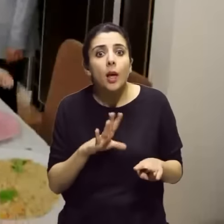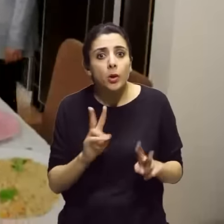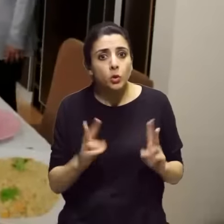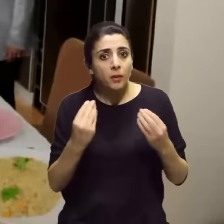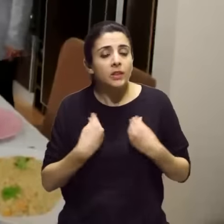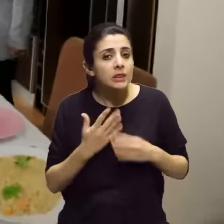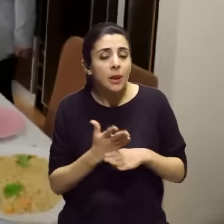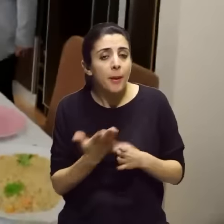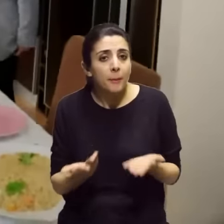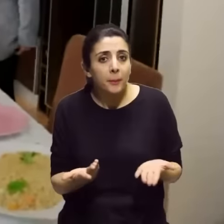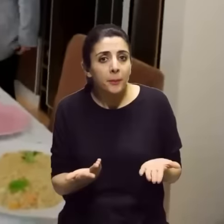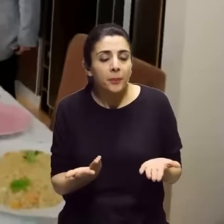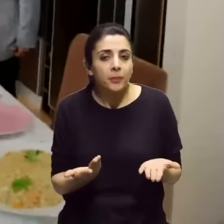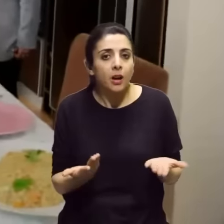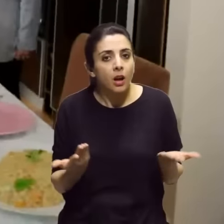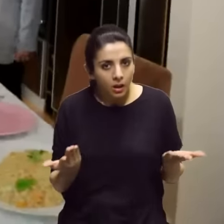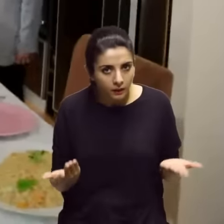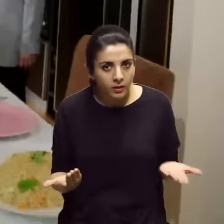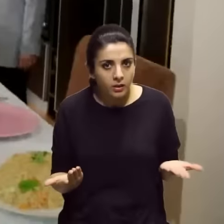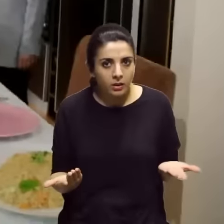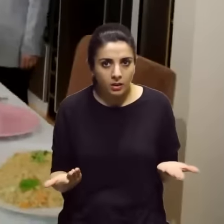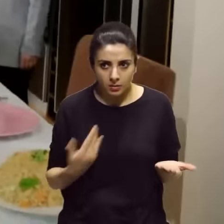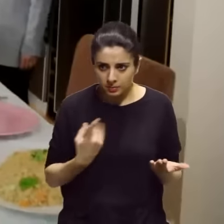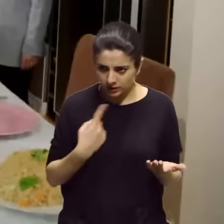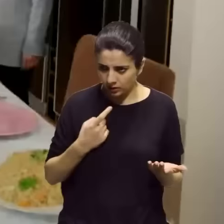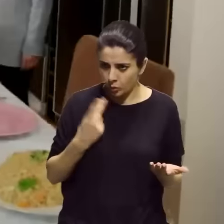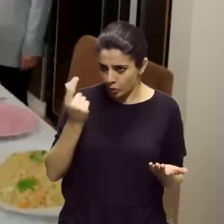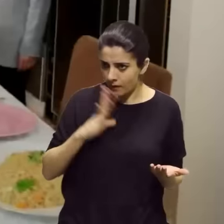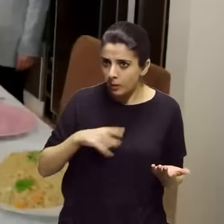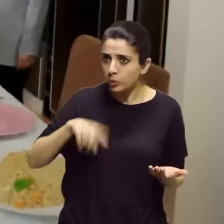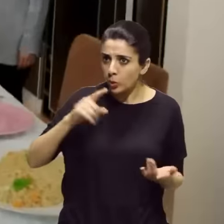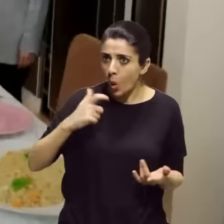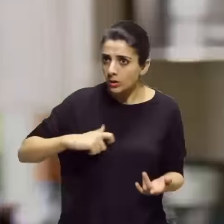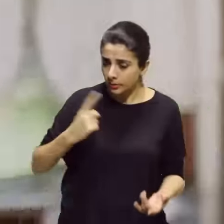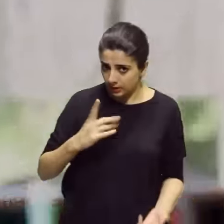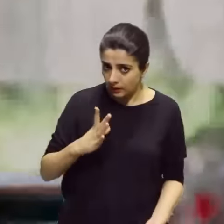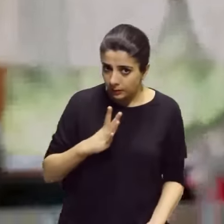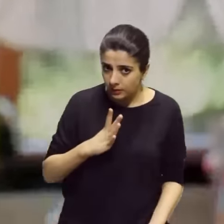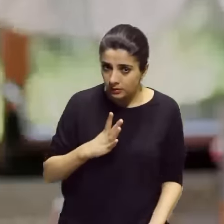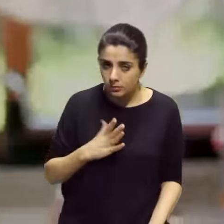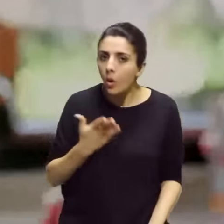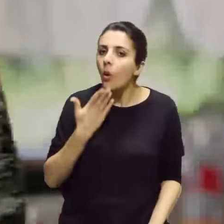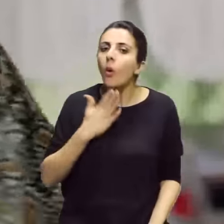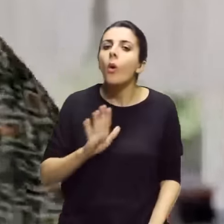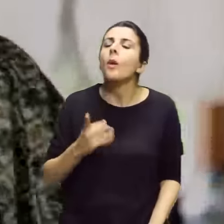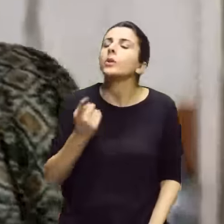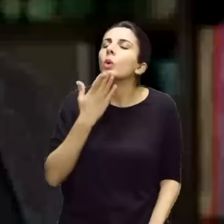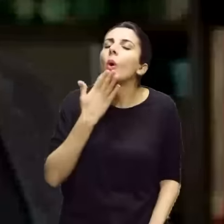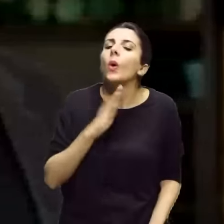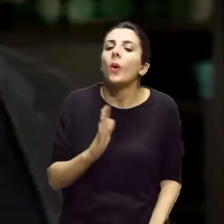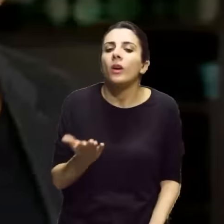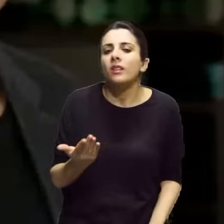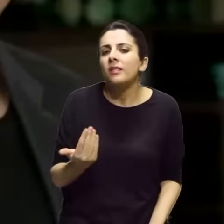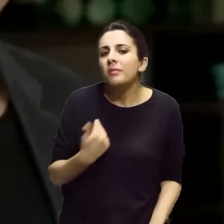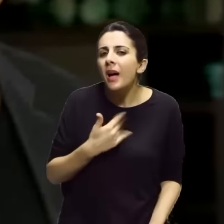ani sürprizin nedeni nedir? Evet. Biz bir şey mi kaçırdık bugün? Özel bir gün falan mı? Ay yok canım bir şey kaçırdığınız falan